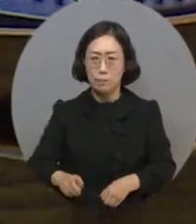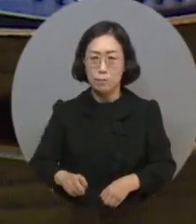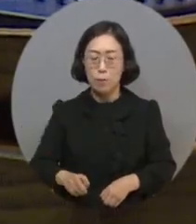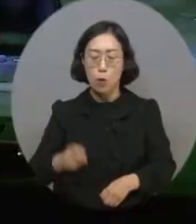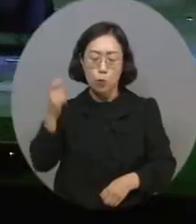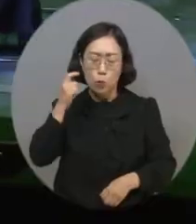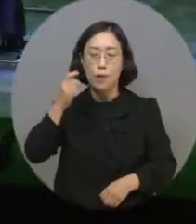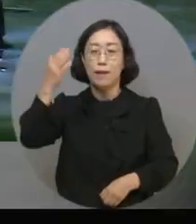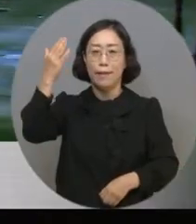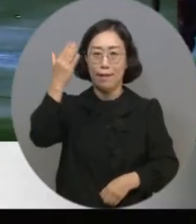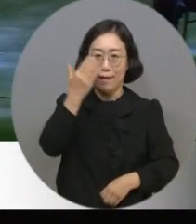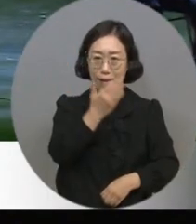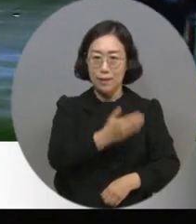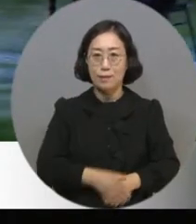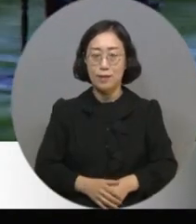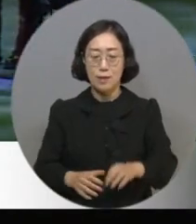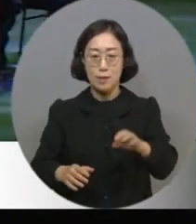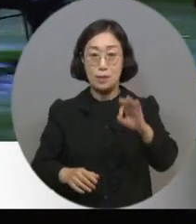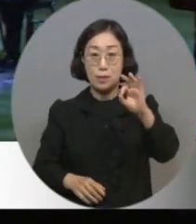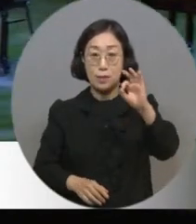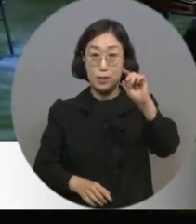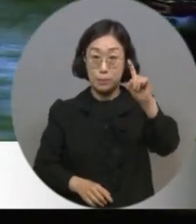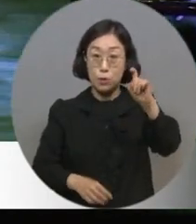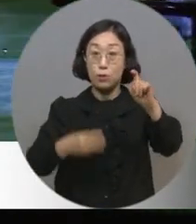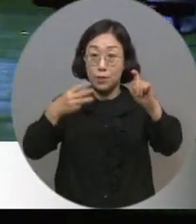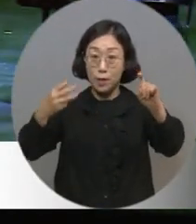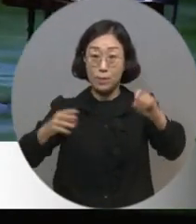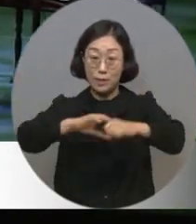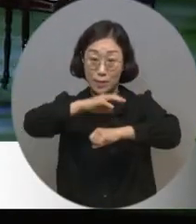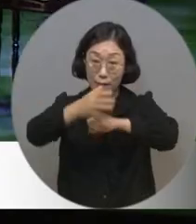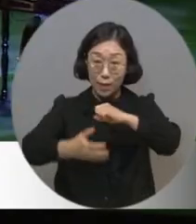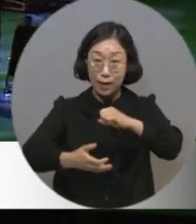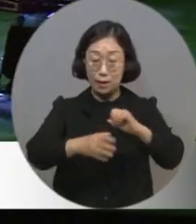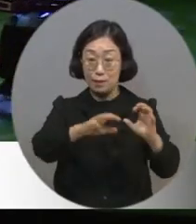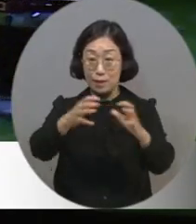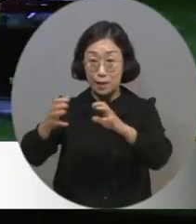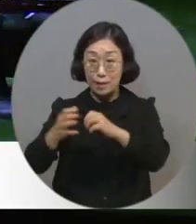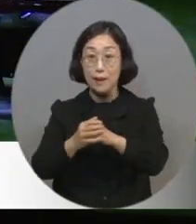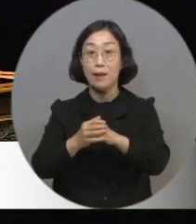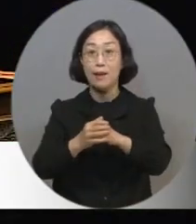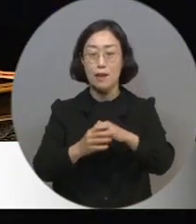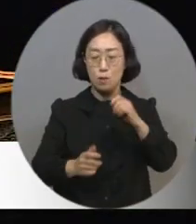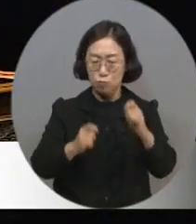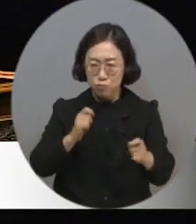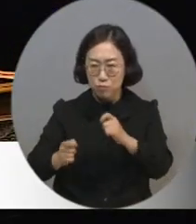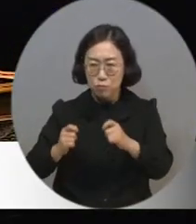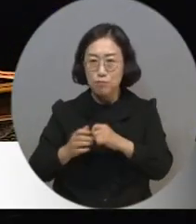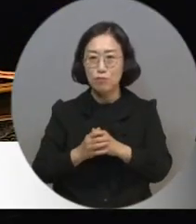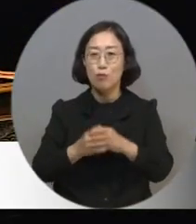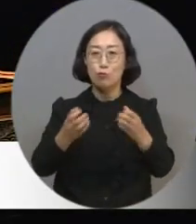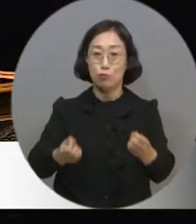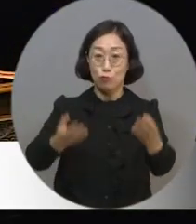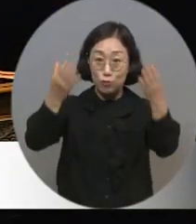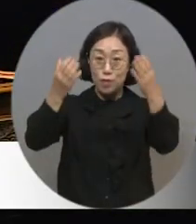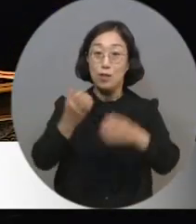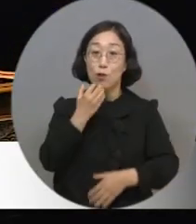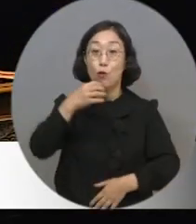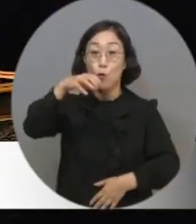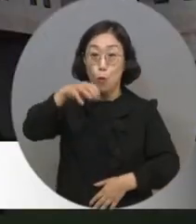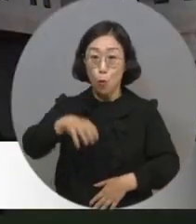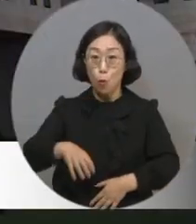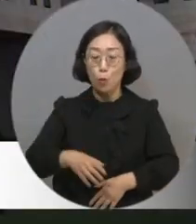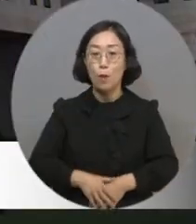청아합니다. 지난 3일 세계 각국의 양금 공연이 펼쳐지는 제17회 세계 양금축제인 서울이